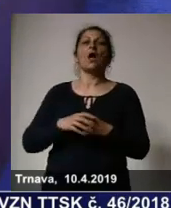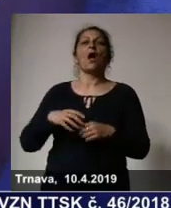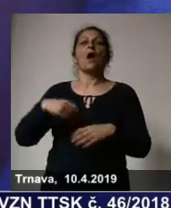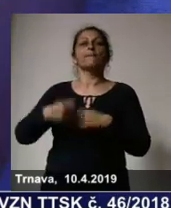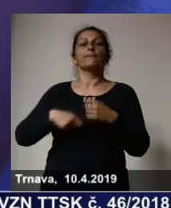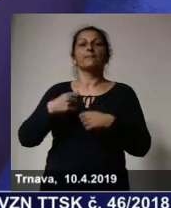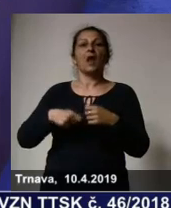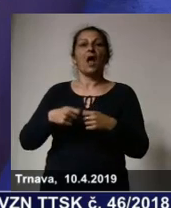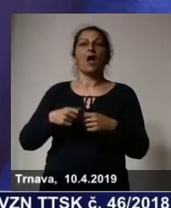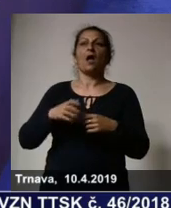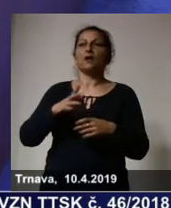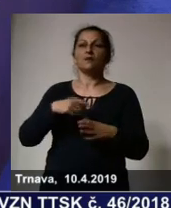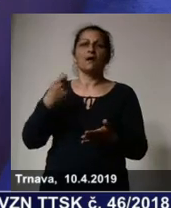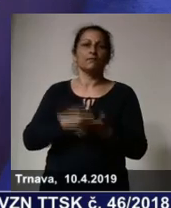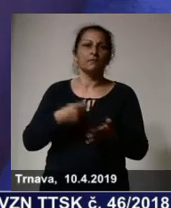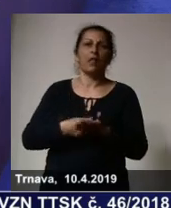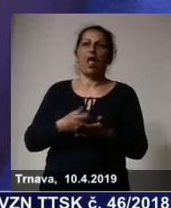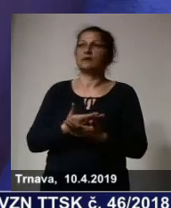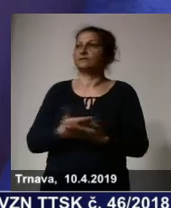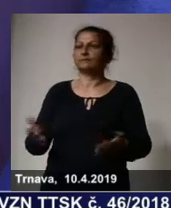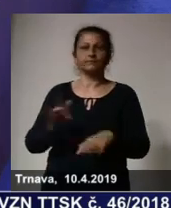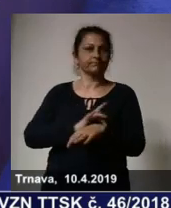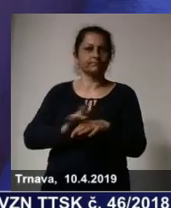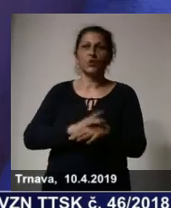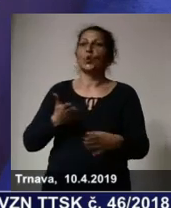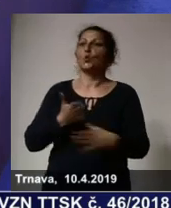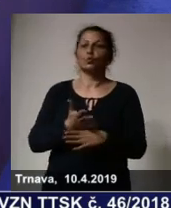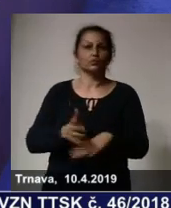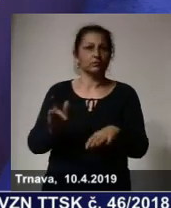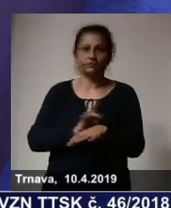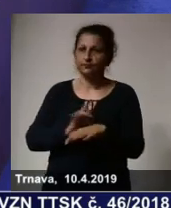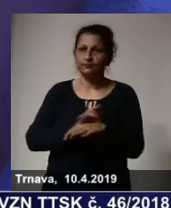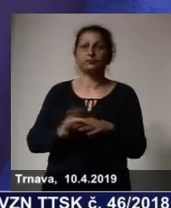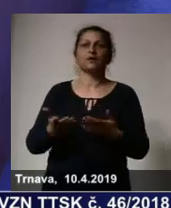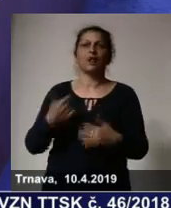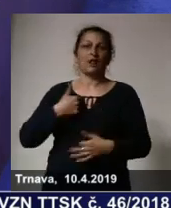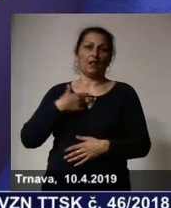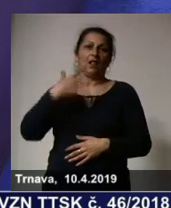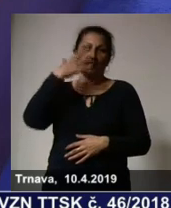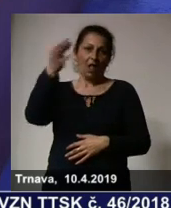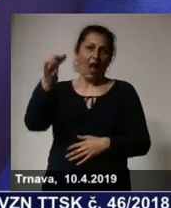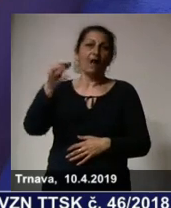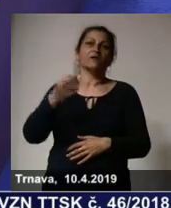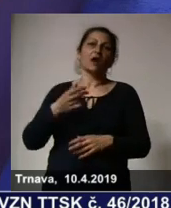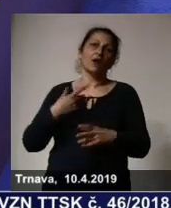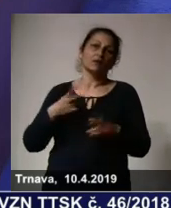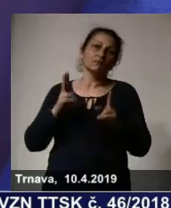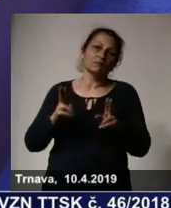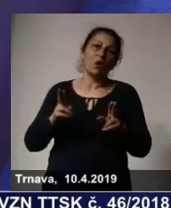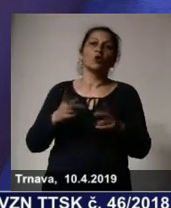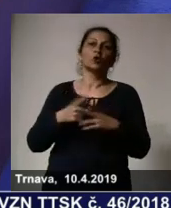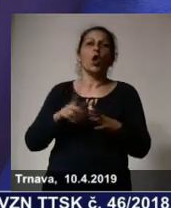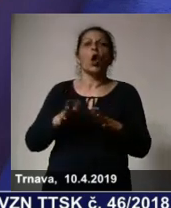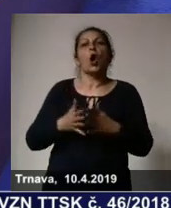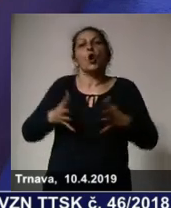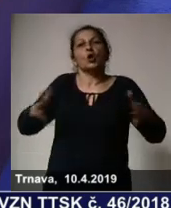práce, platy, miest a služby nie sú. Tak ja by som navrhol, keby to bolo možné aj rozšíriť o tieto